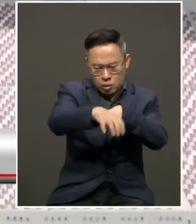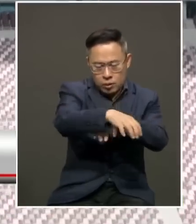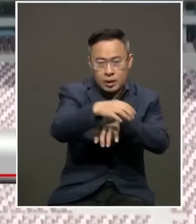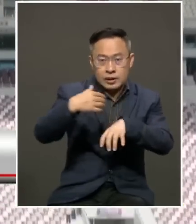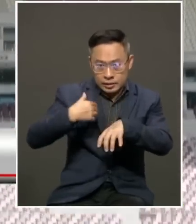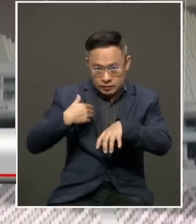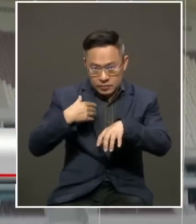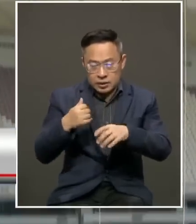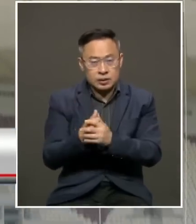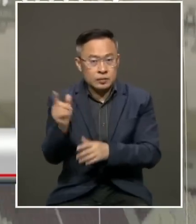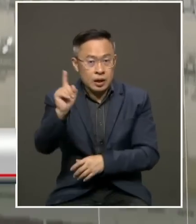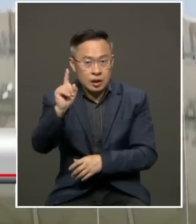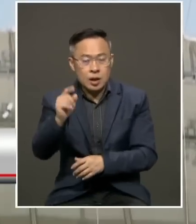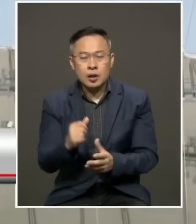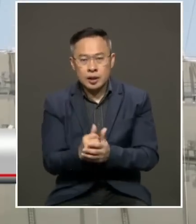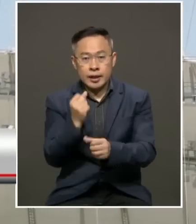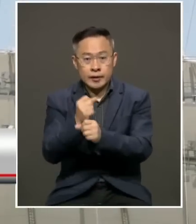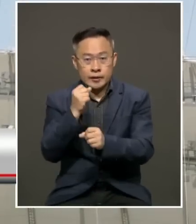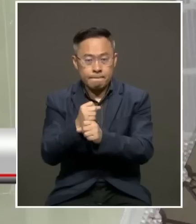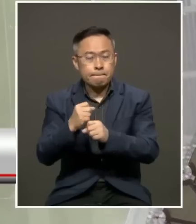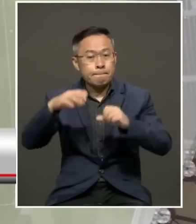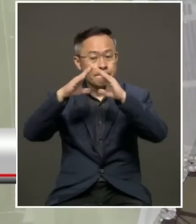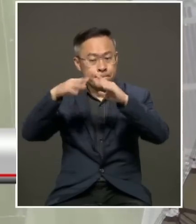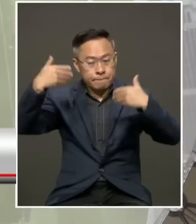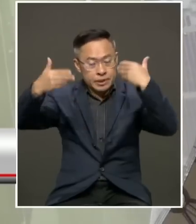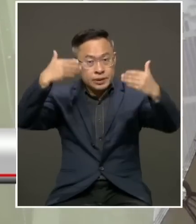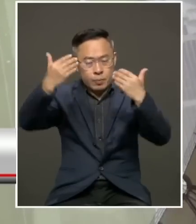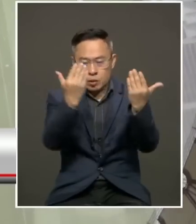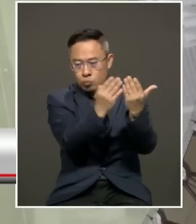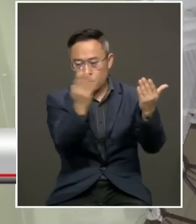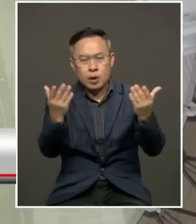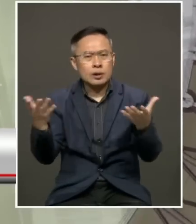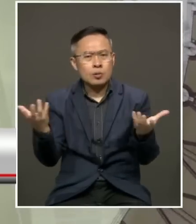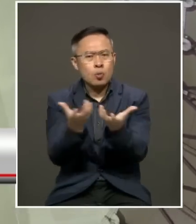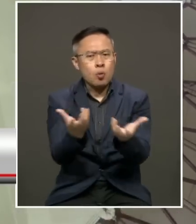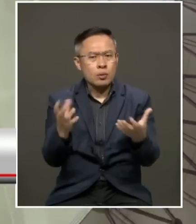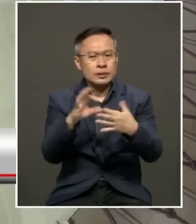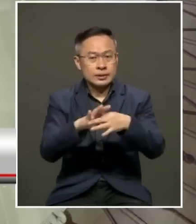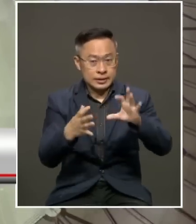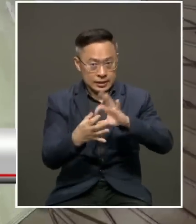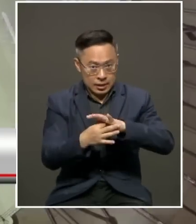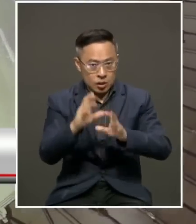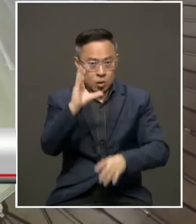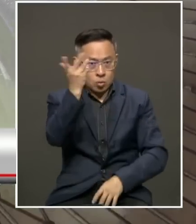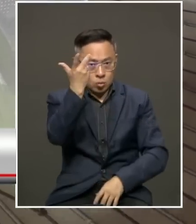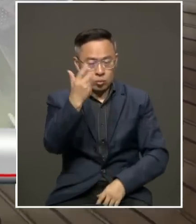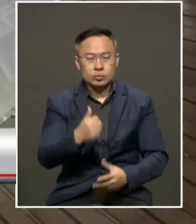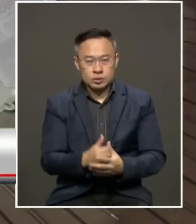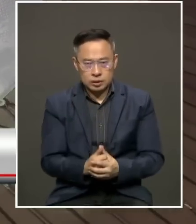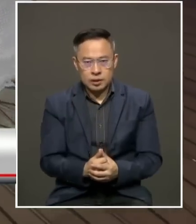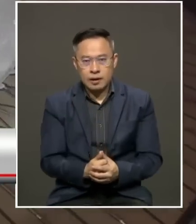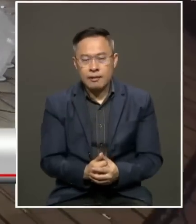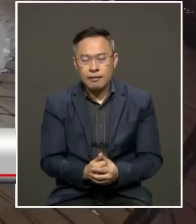Stadiumยังมีความพิเศษเพราะว่าเขามีพิพิธภัณฑ์โอลิมปิกแล้วก็มีกีฬากาพพิพิธภัณฑ์เอาใหม่พี่พิพิธภัณฑ์